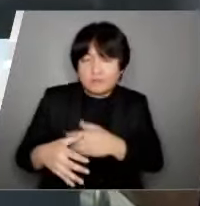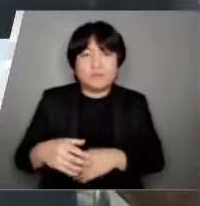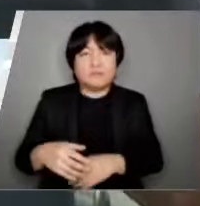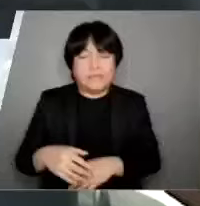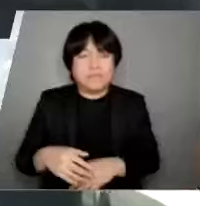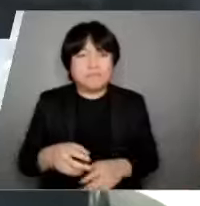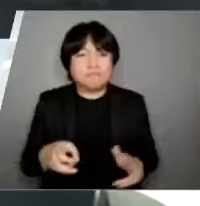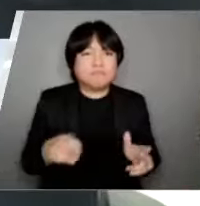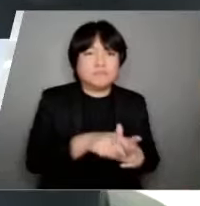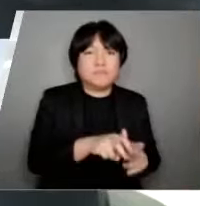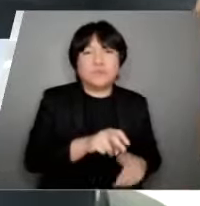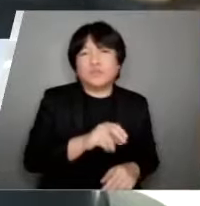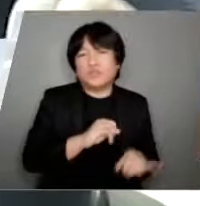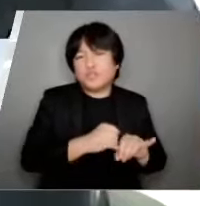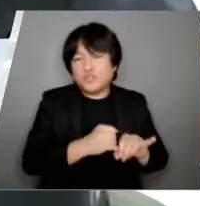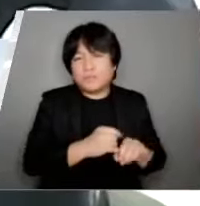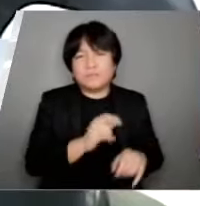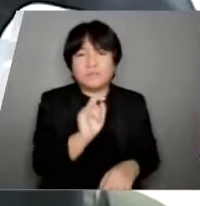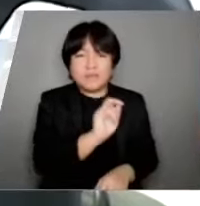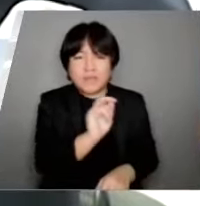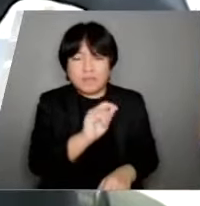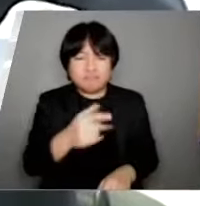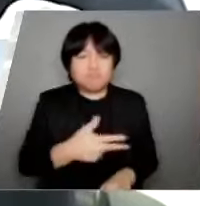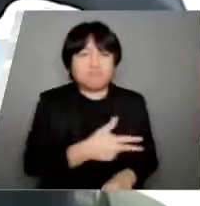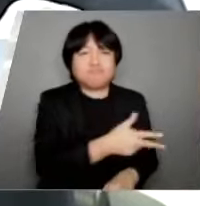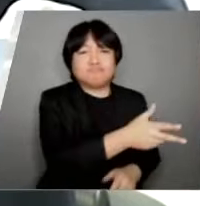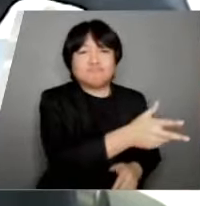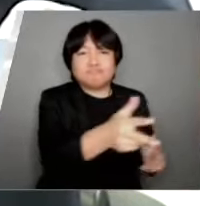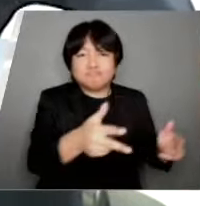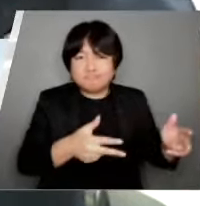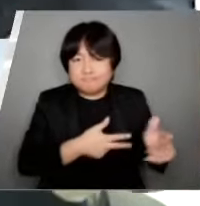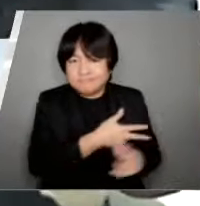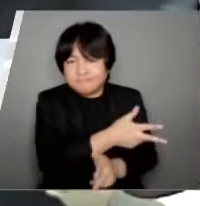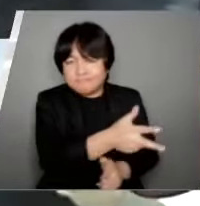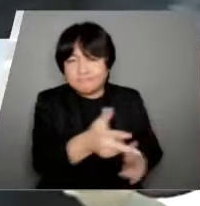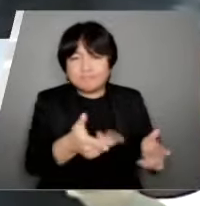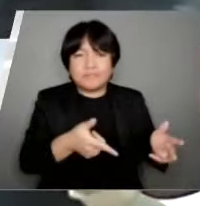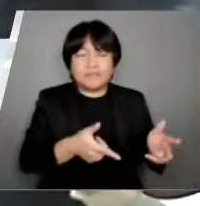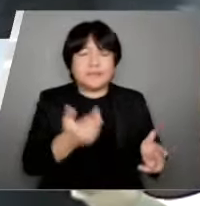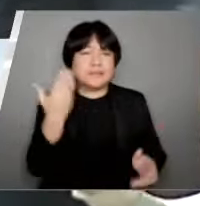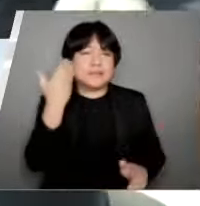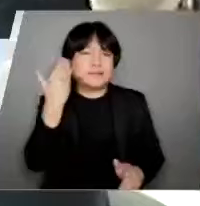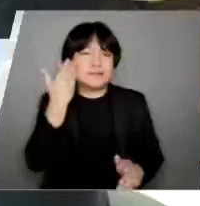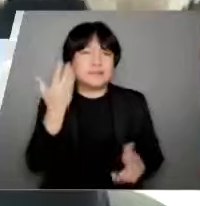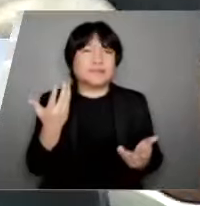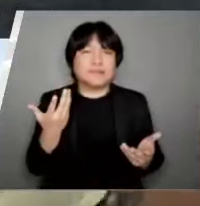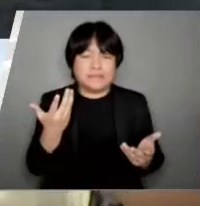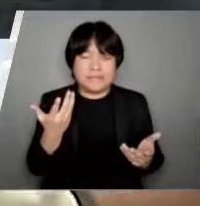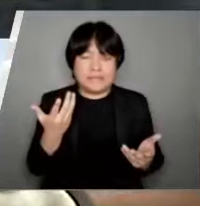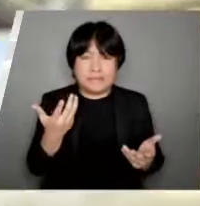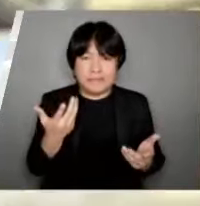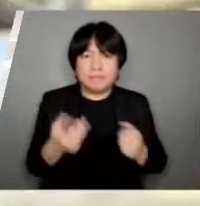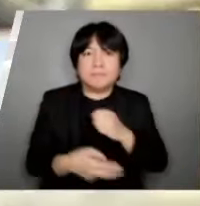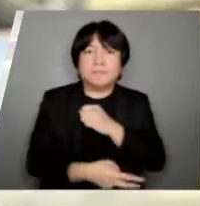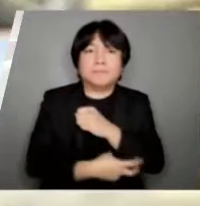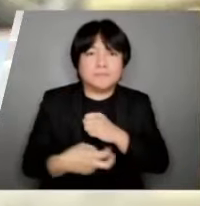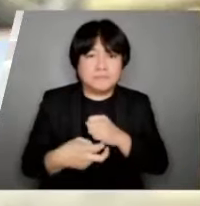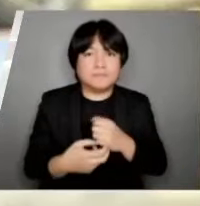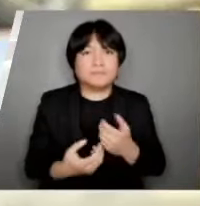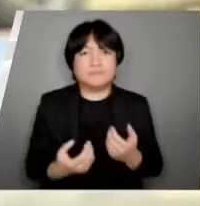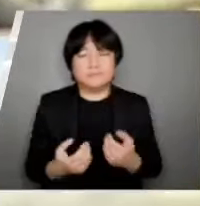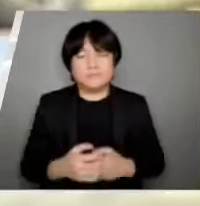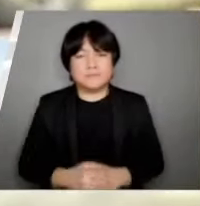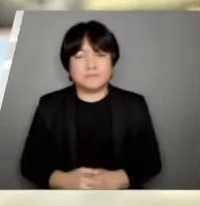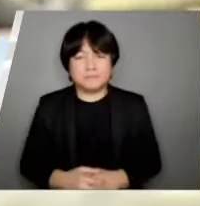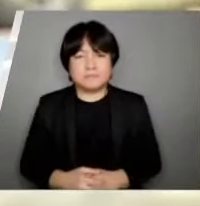magkakahiwalay. And then they will go back to the Fortuner na sasakyan. Doon natin sila nakuha. Sa lawak daw ng